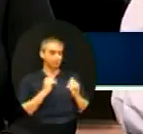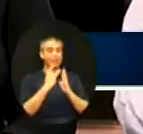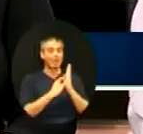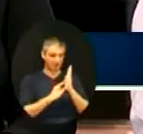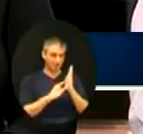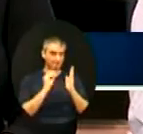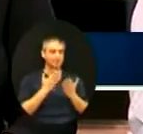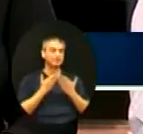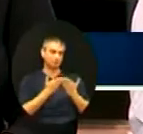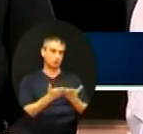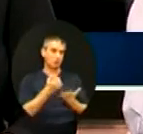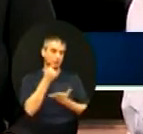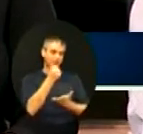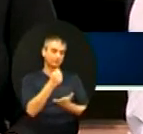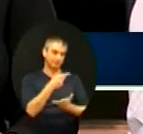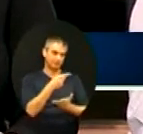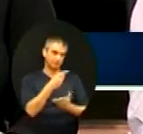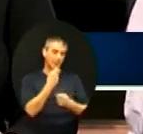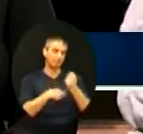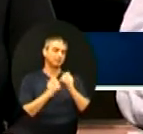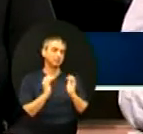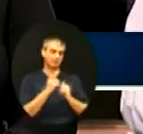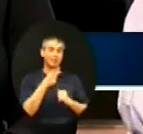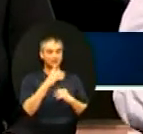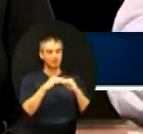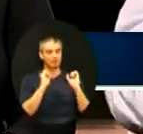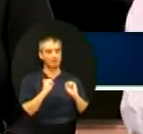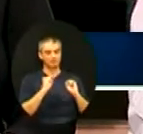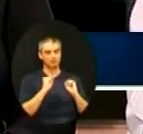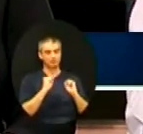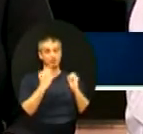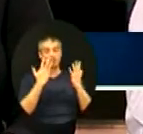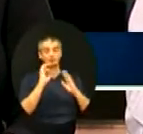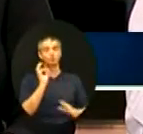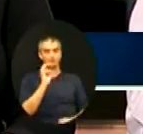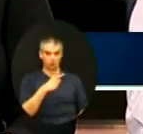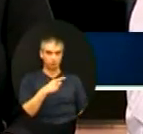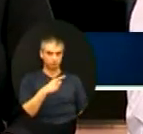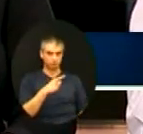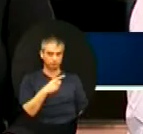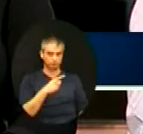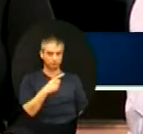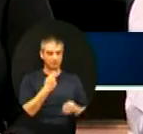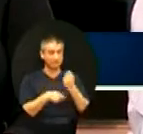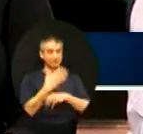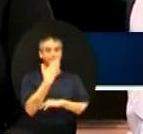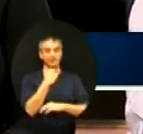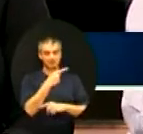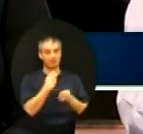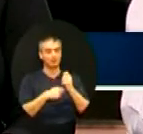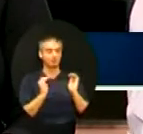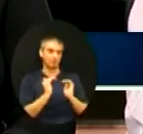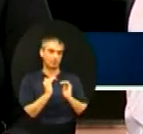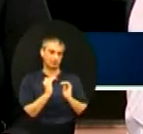חקיקה וחבילת סיוע תקציבי לעסקים הקטנים. הם הבסיס, 90% כמעט מעסקים מדינת ישראל עסקים